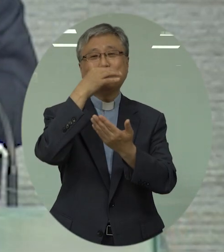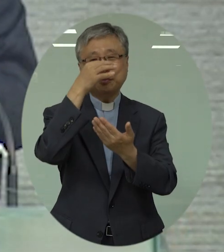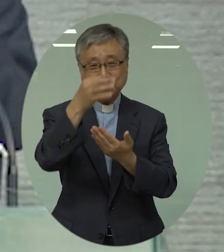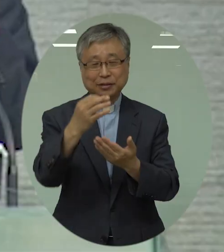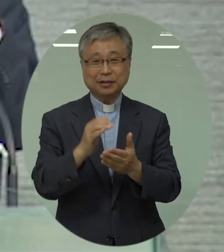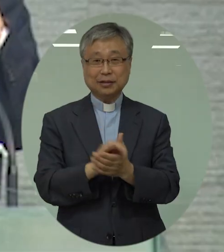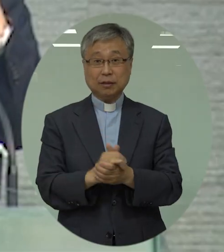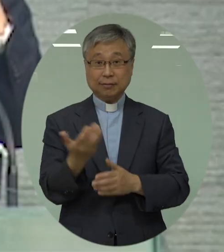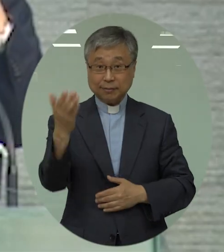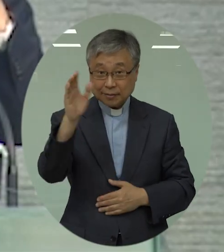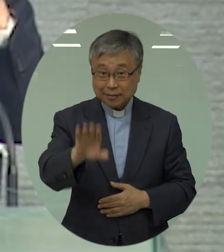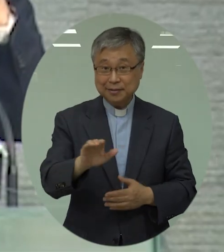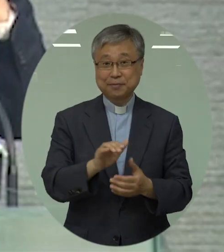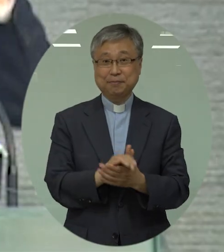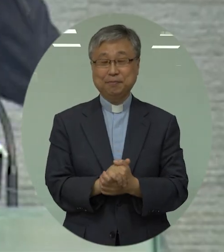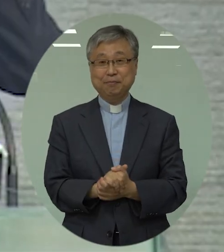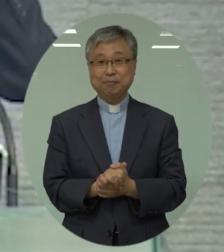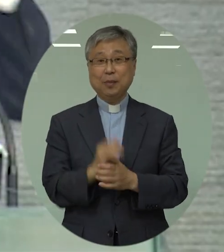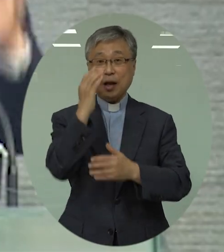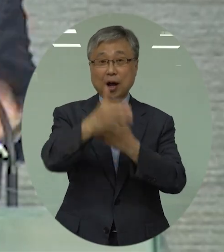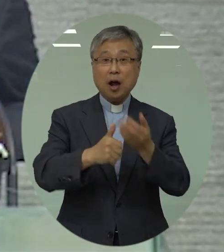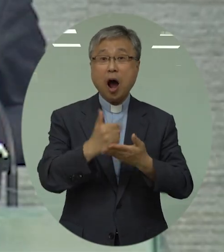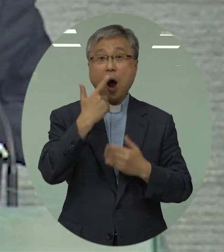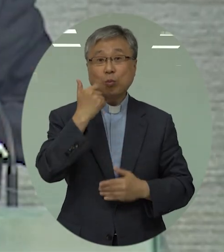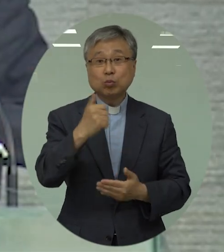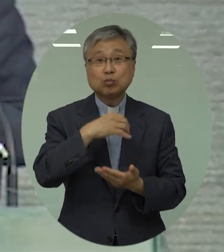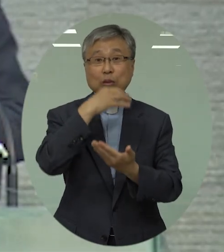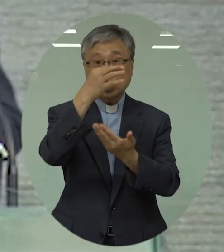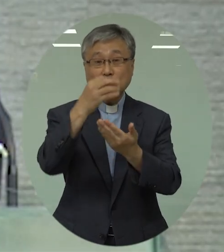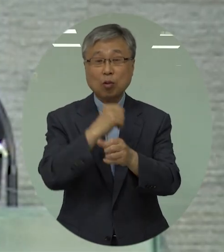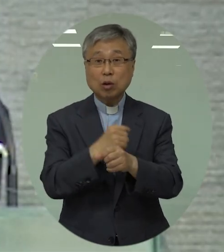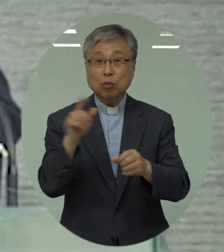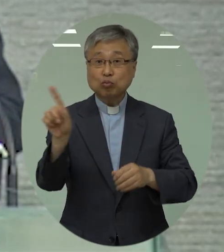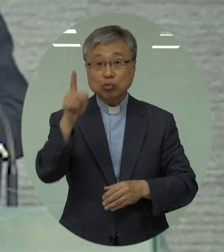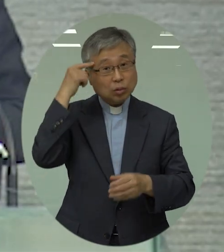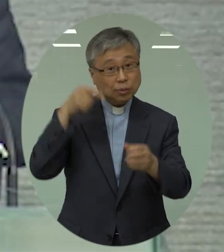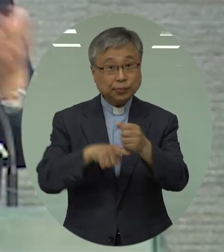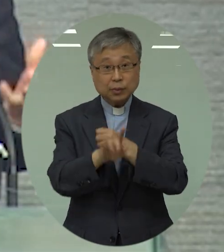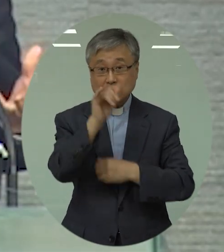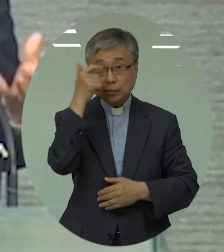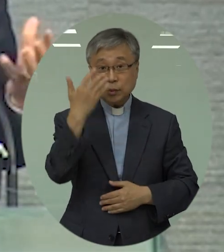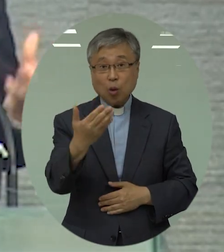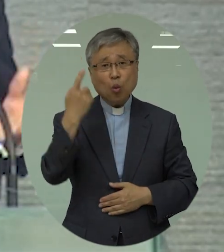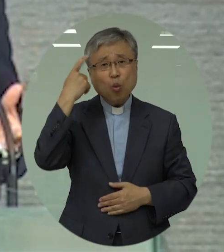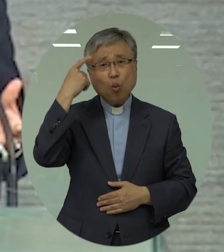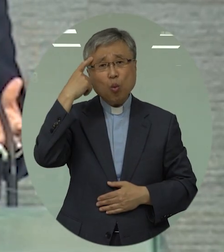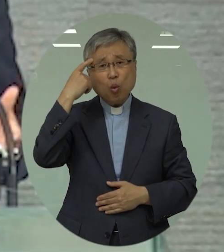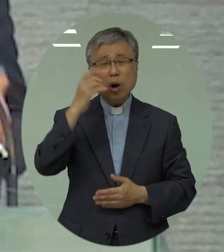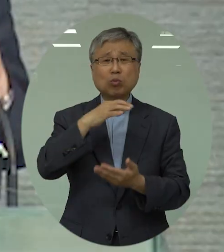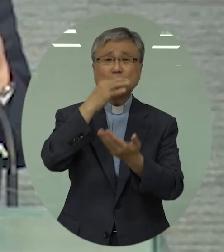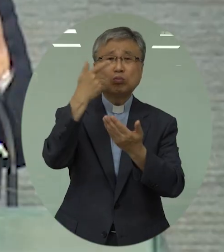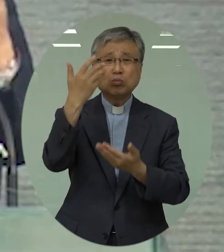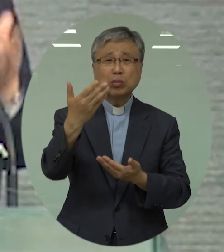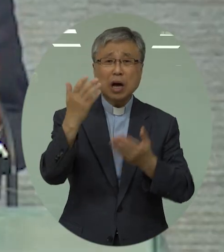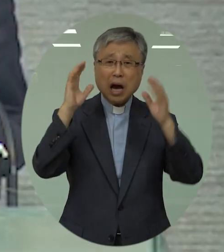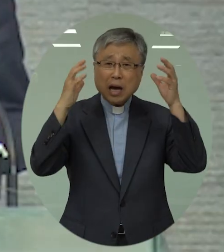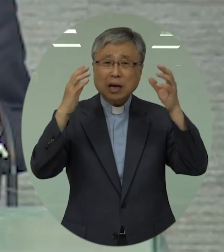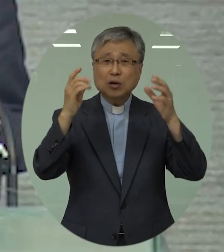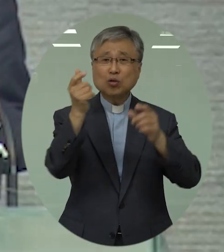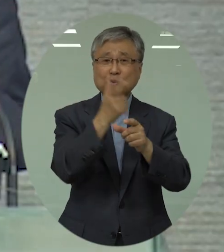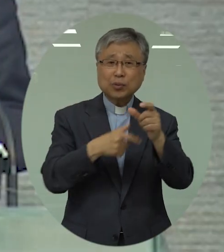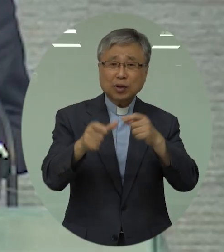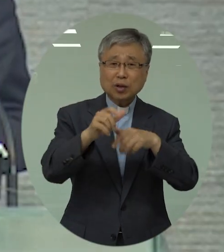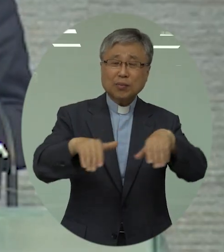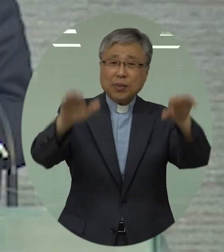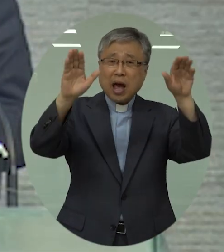것이에요. 그런데 하나님을 아버지라고 불렀다는 것이 어떤 의미가 있습니까? 왜 부릅니까? 어린아기가 조금 커서 아이가